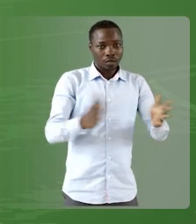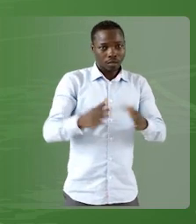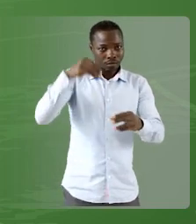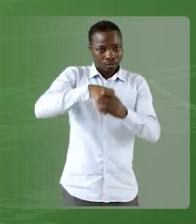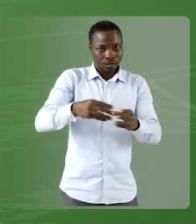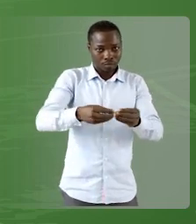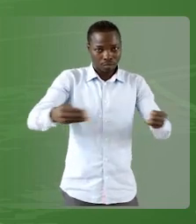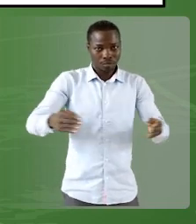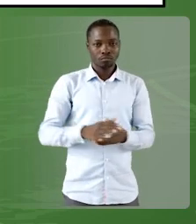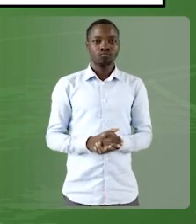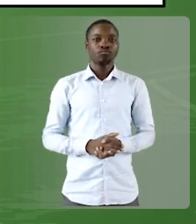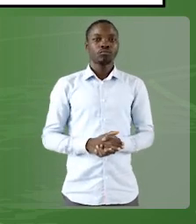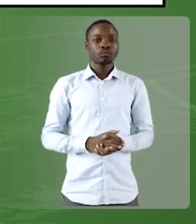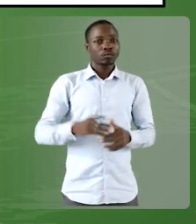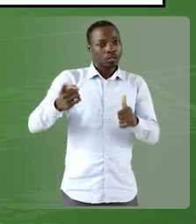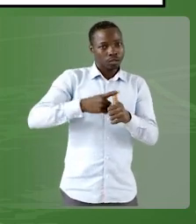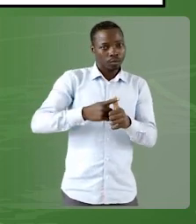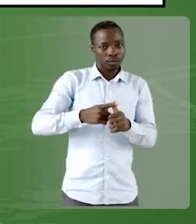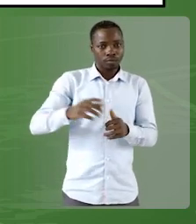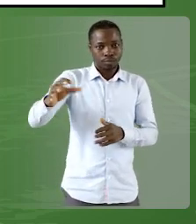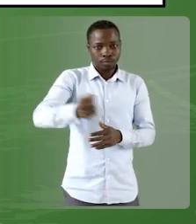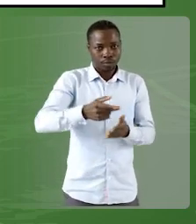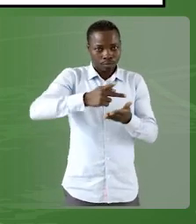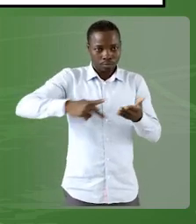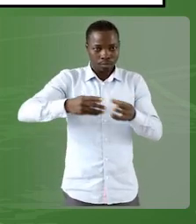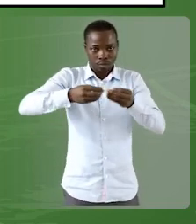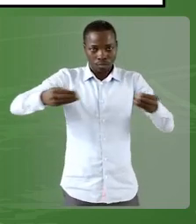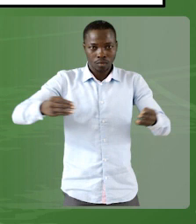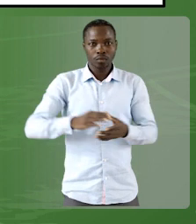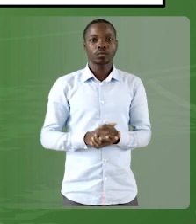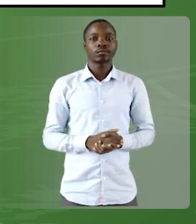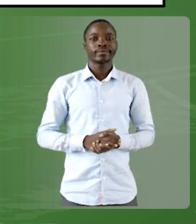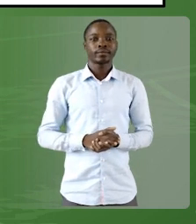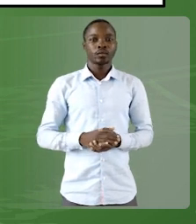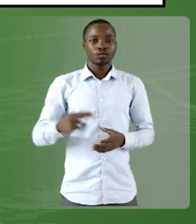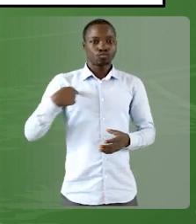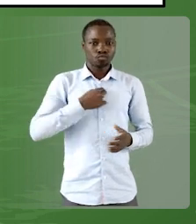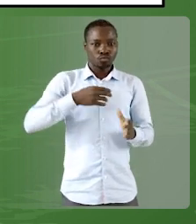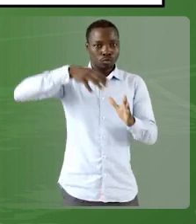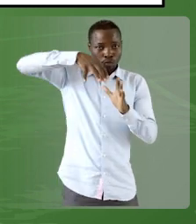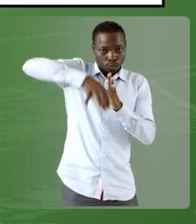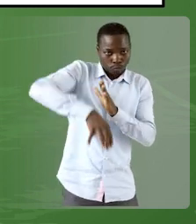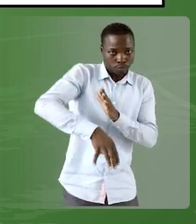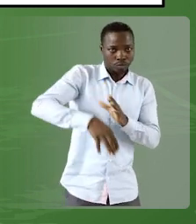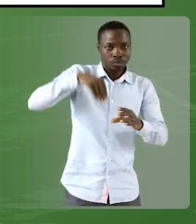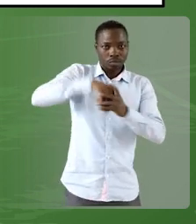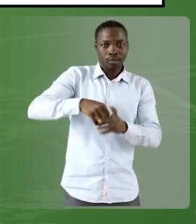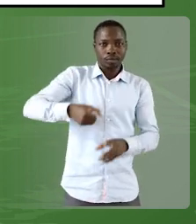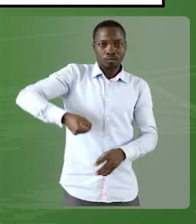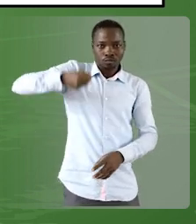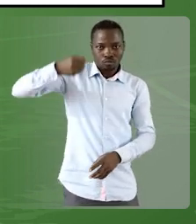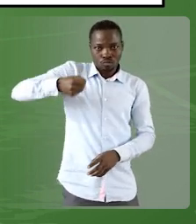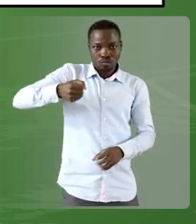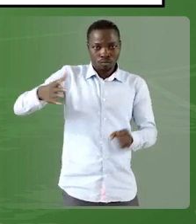Simplement, nous prenons un échantillon de sol que nous plongeons dans